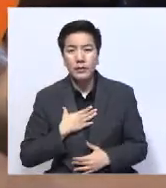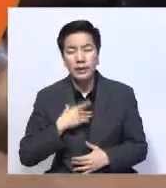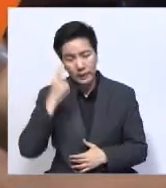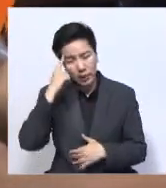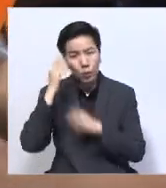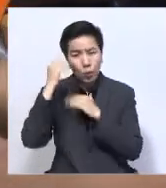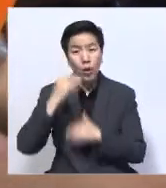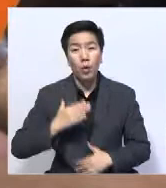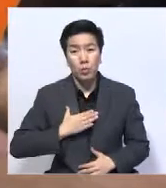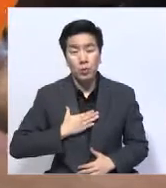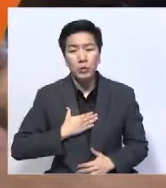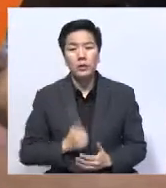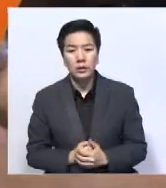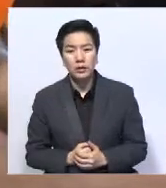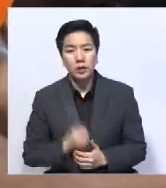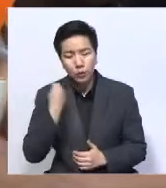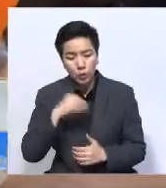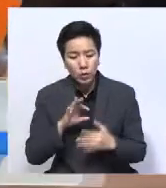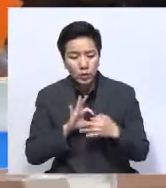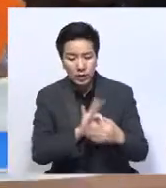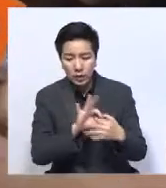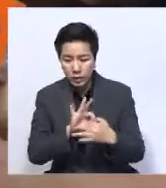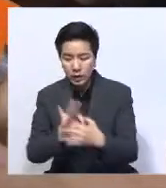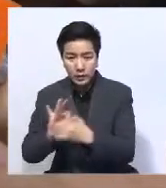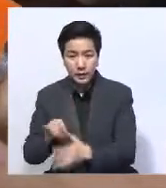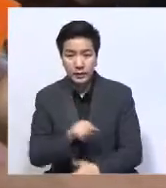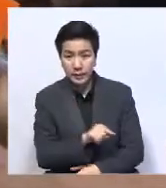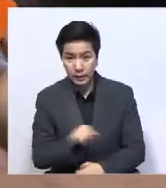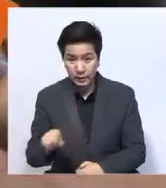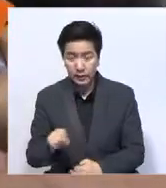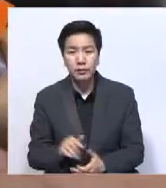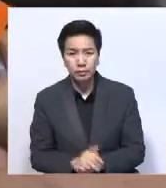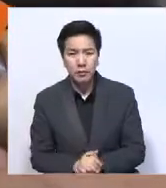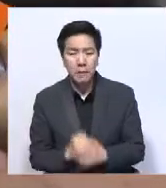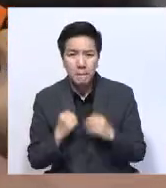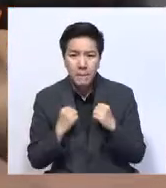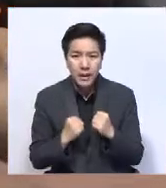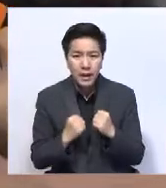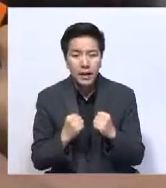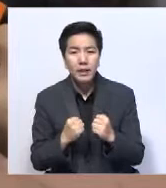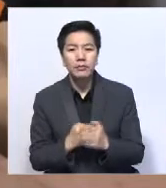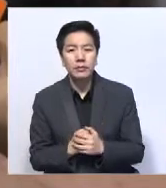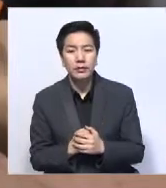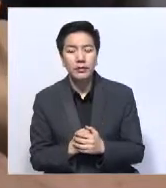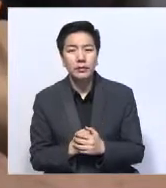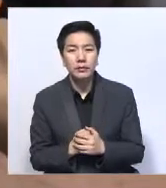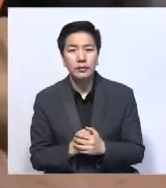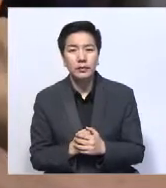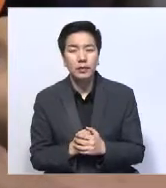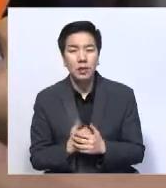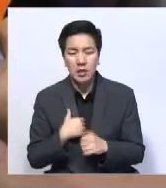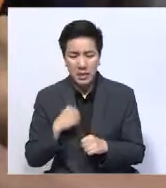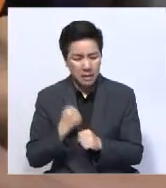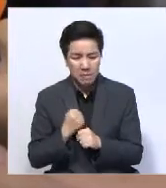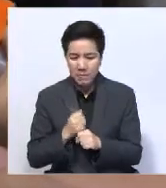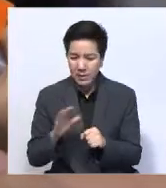ความหวังว่าทุกฝ่ายที่เกี่ยวข้องก็จะพยายามใช้ความสามารถอย่าง